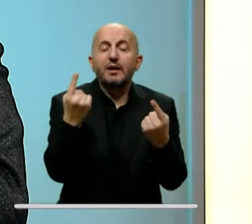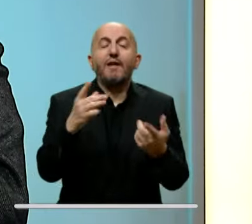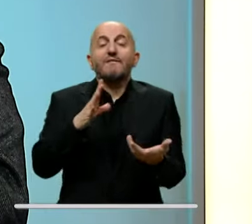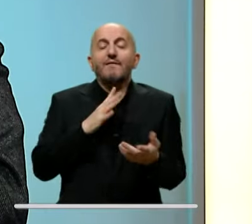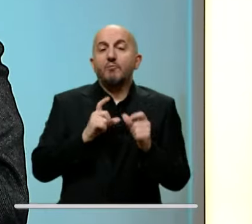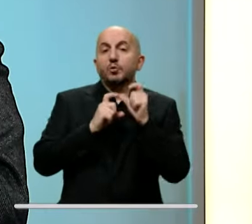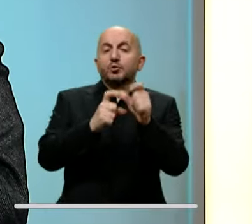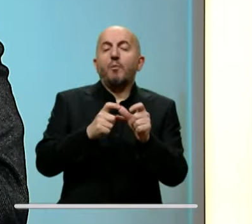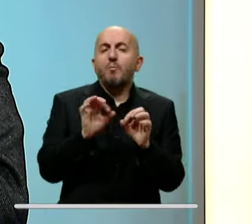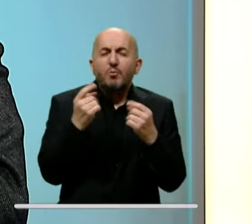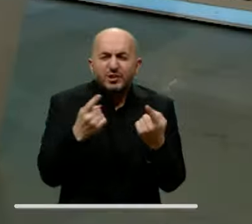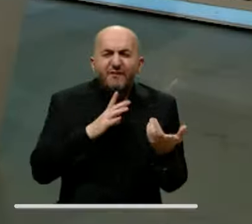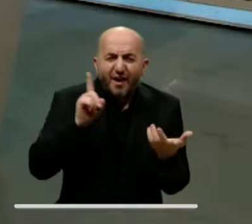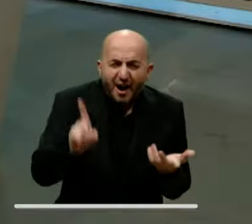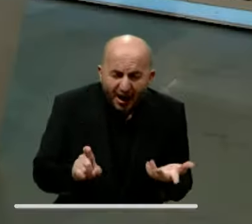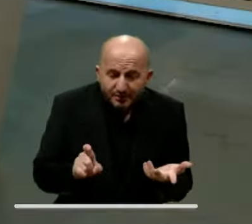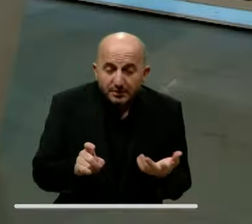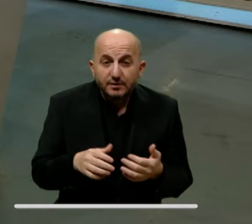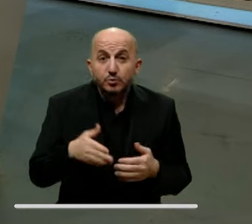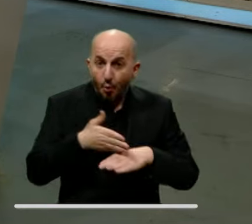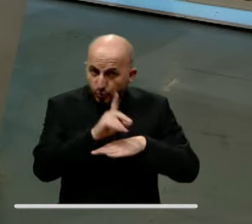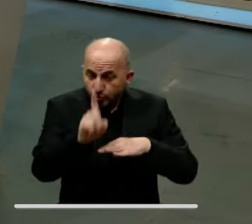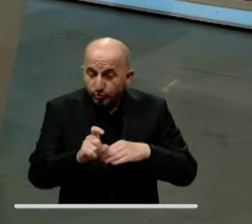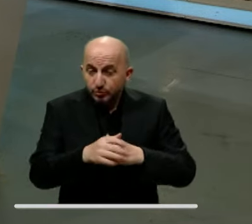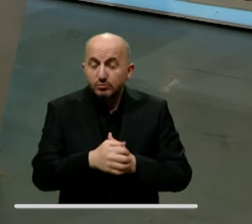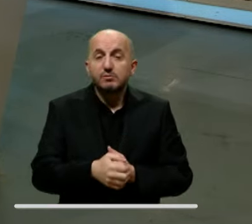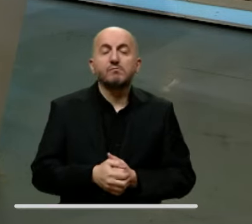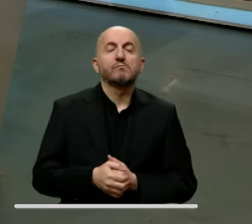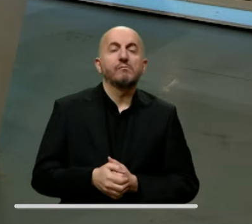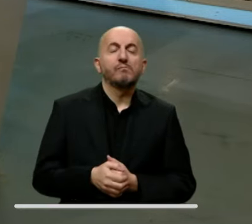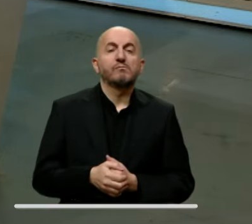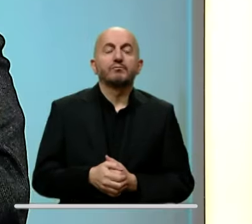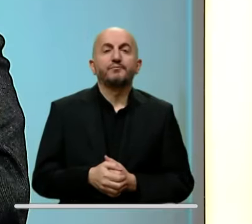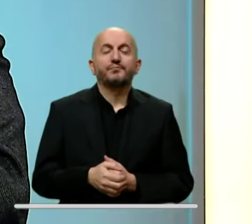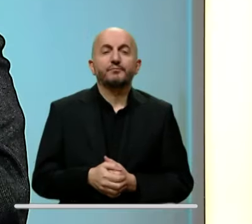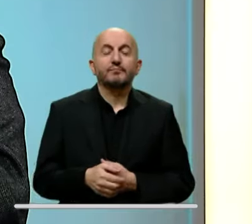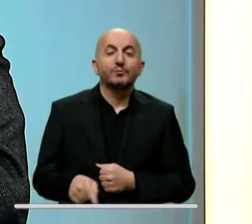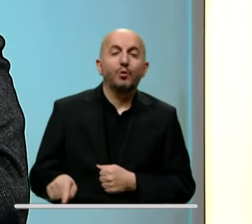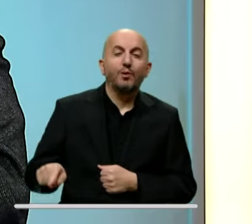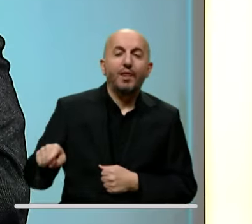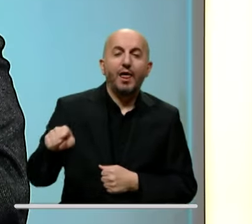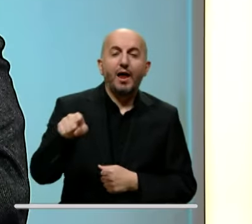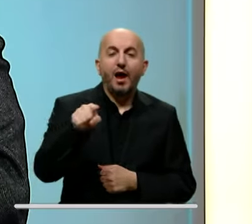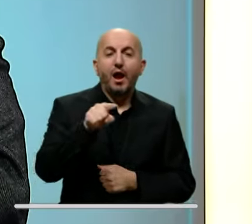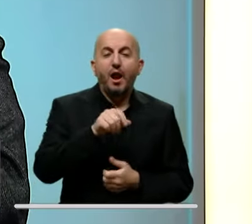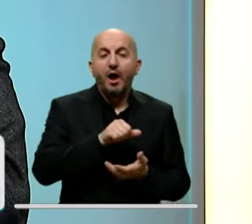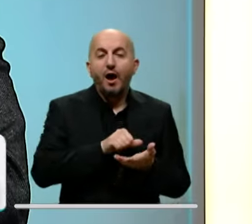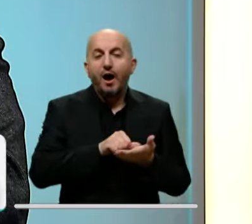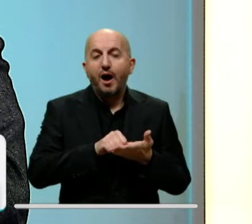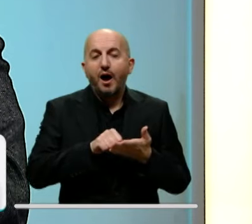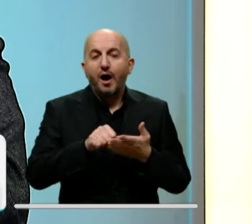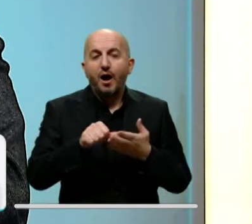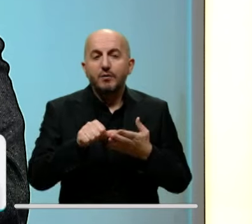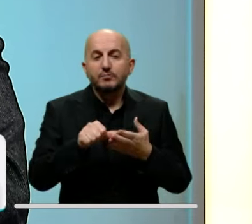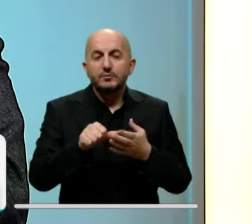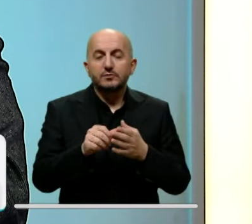hanım bunu sormuş böyle bir şey var mıdır dini açıdan doğru mu diyor şimdi Eee Bunlar Eee hepsi meditasyon